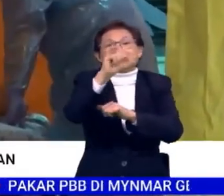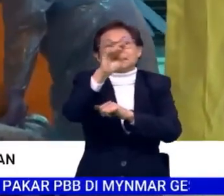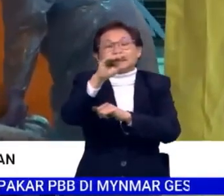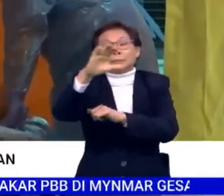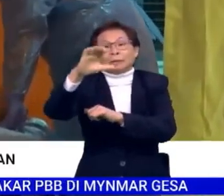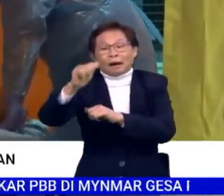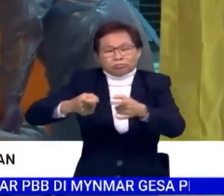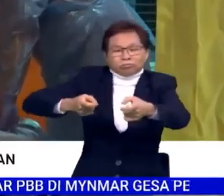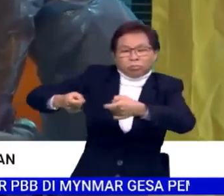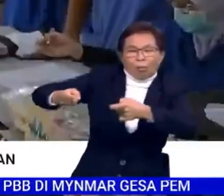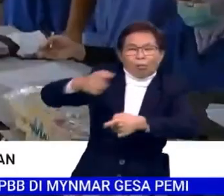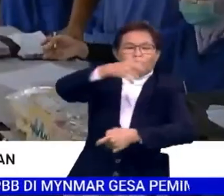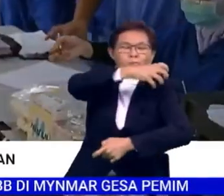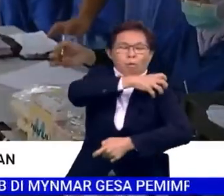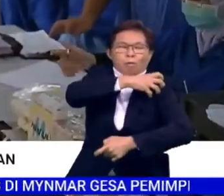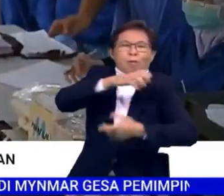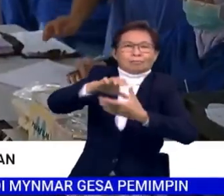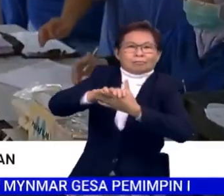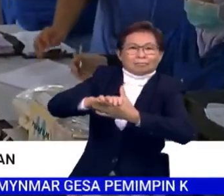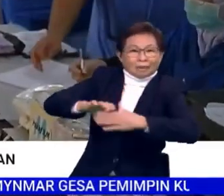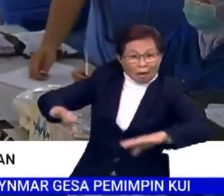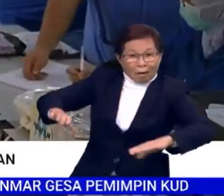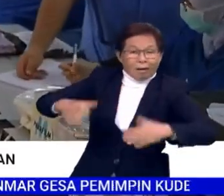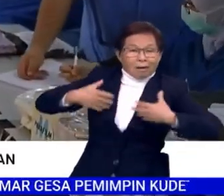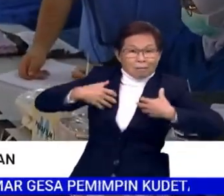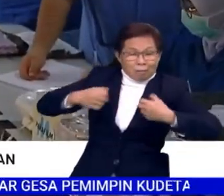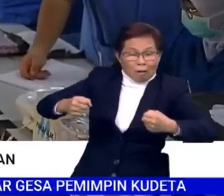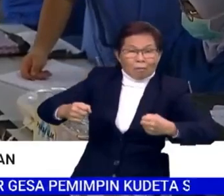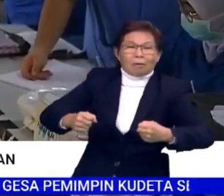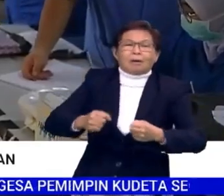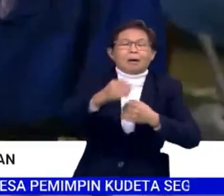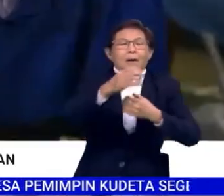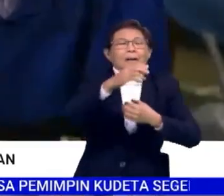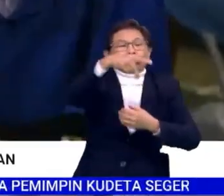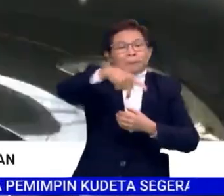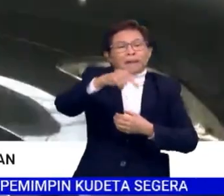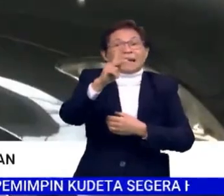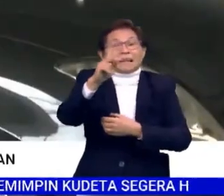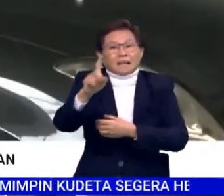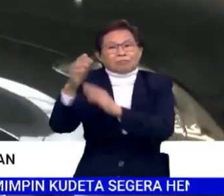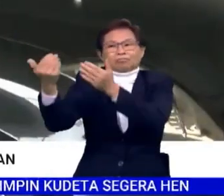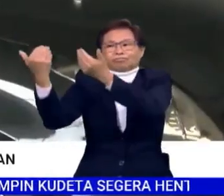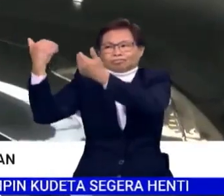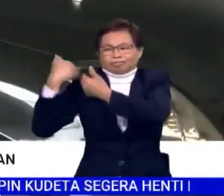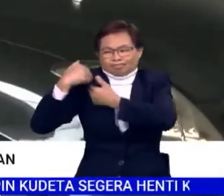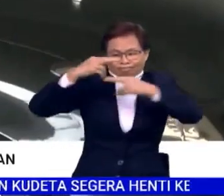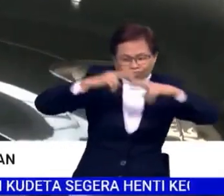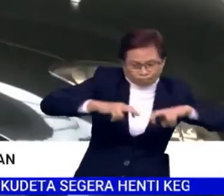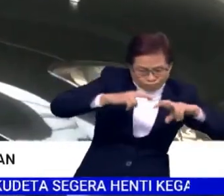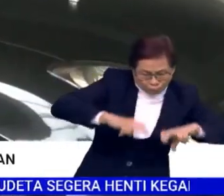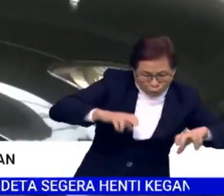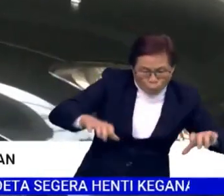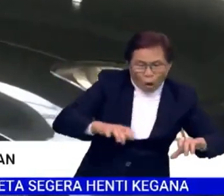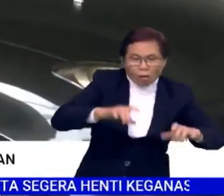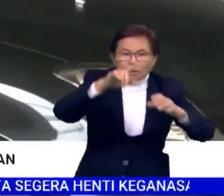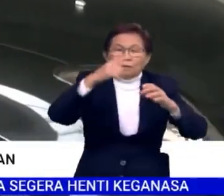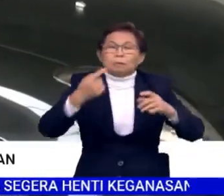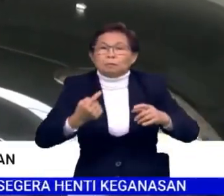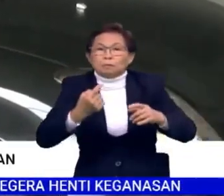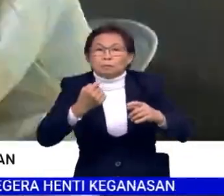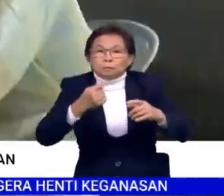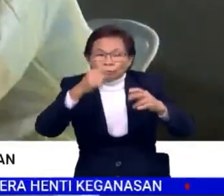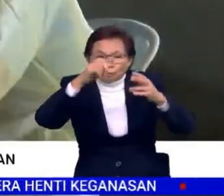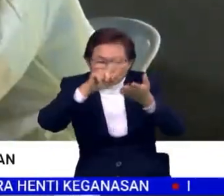dipantau pihak berkuasa kesihatan. Pejabat Kesihatan Daerah PKD bertanggungjawab menyiasat, melakukan saringan dan